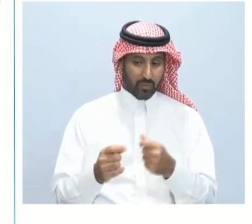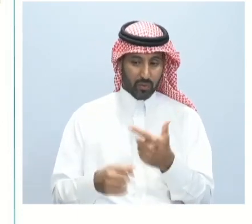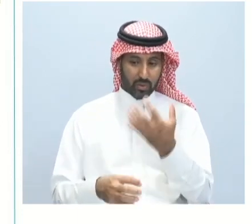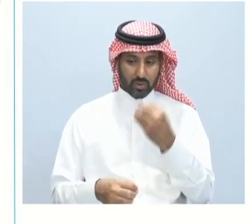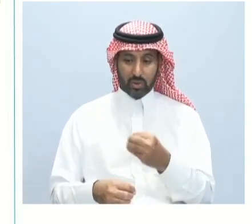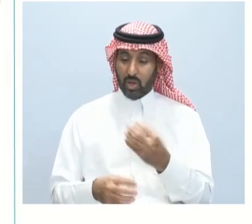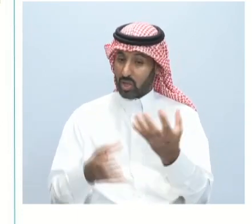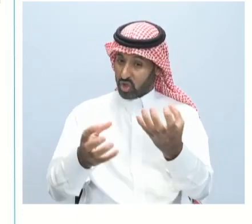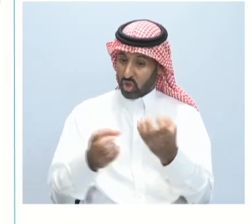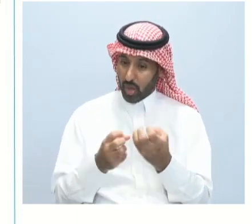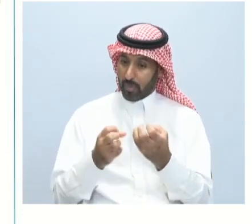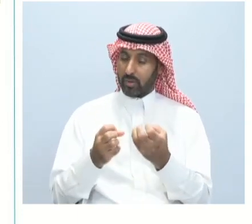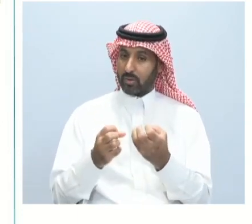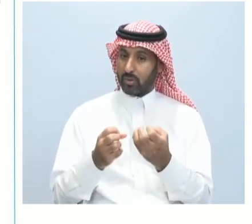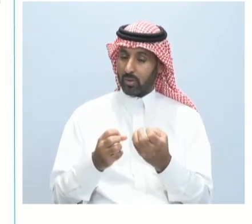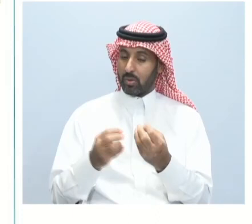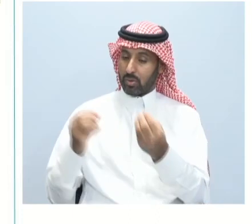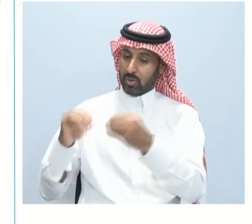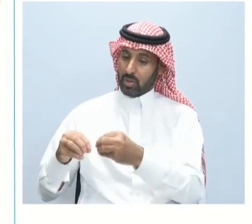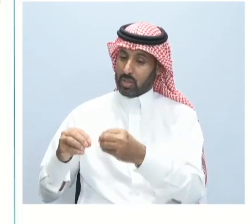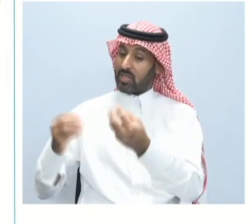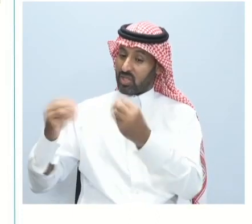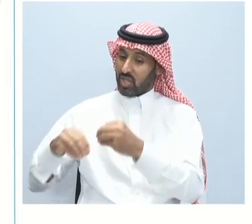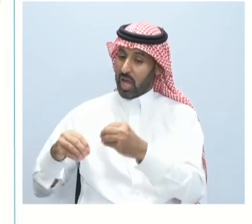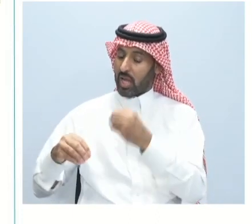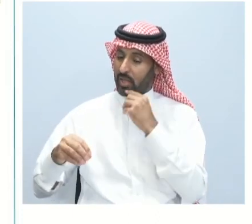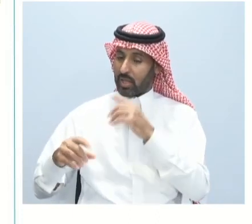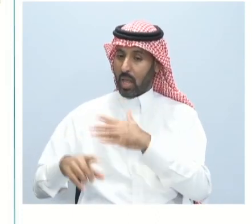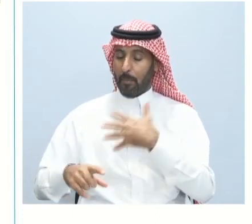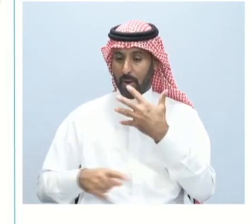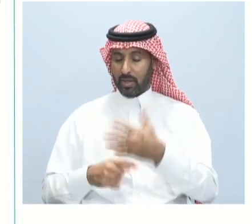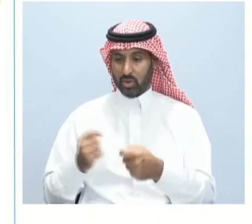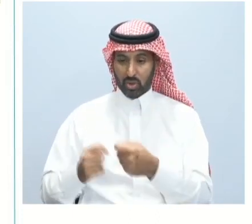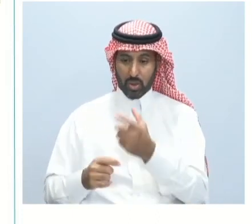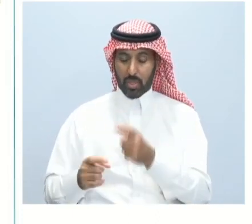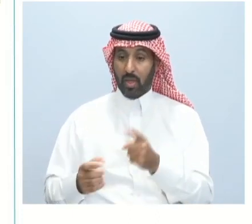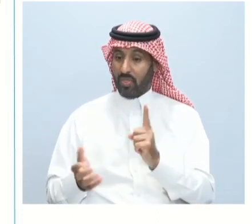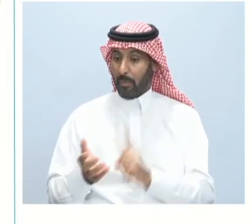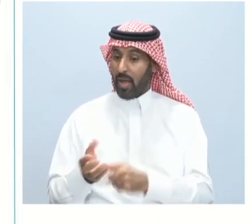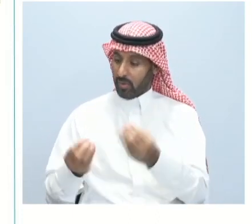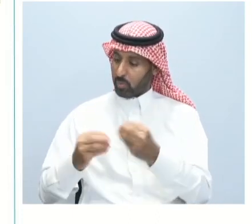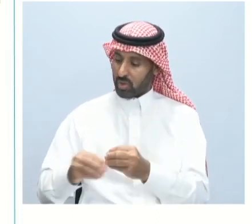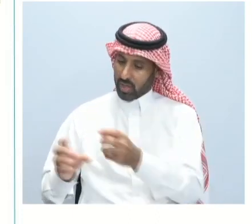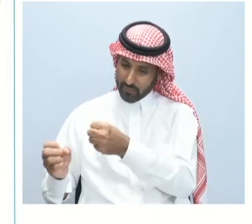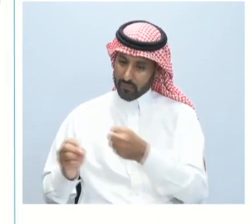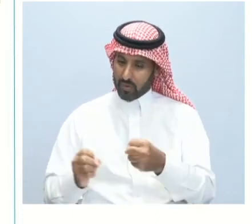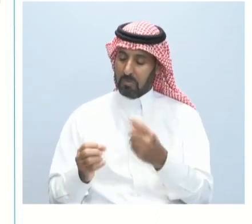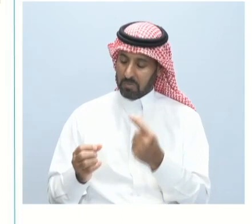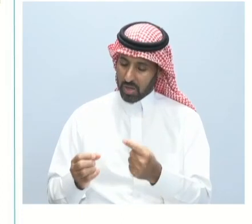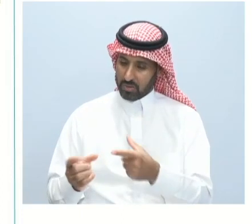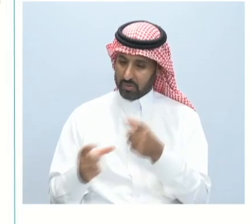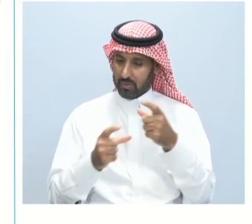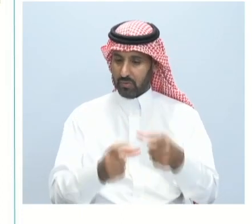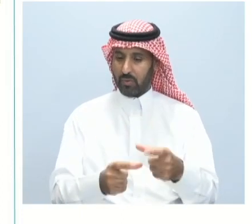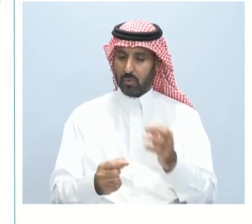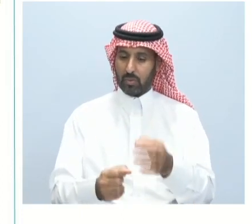مخزون الهدف من هذا القيد زياده رضا العملاء من خلال ضمان توفر المنتجات المناسبه في